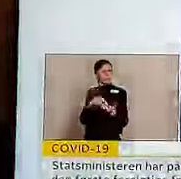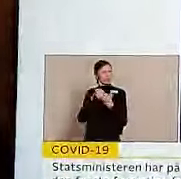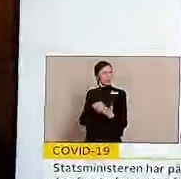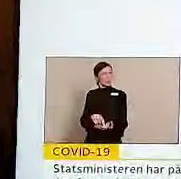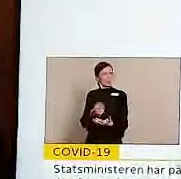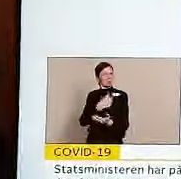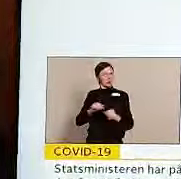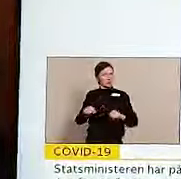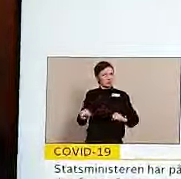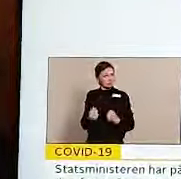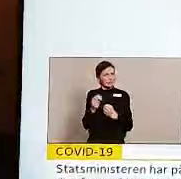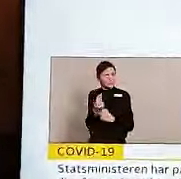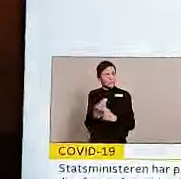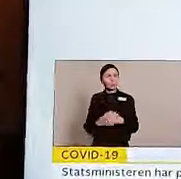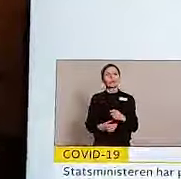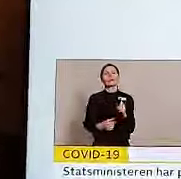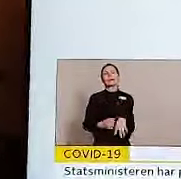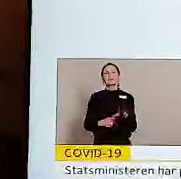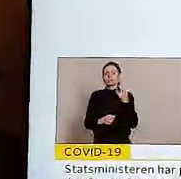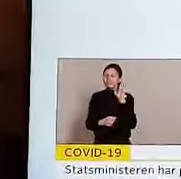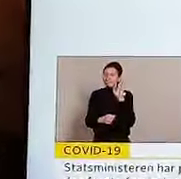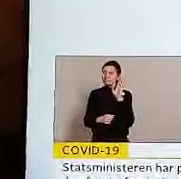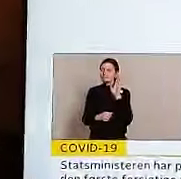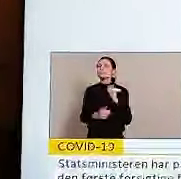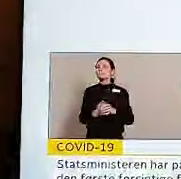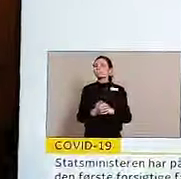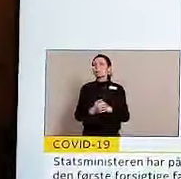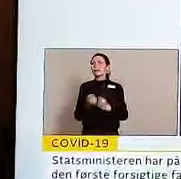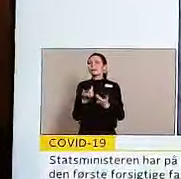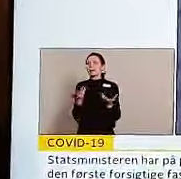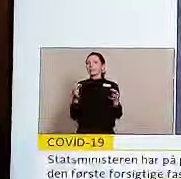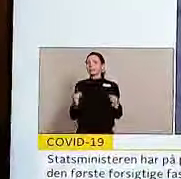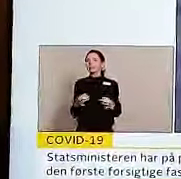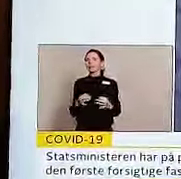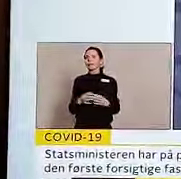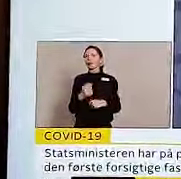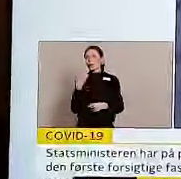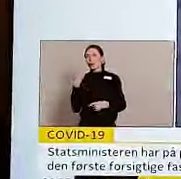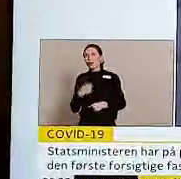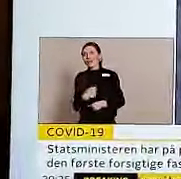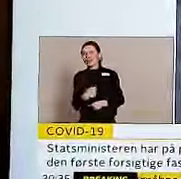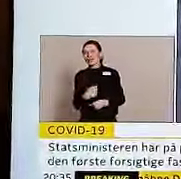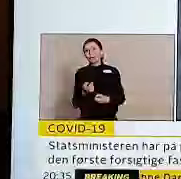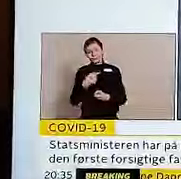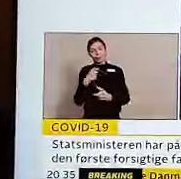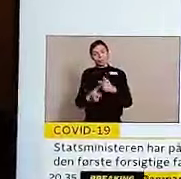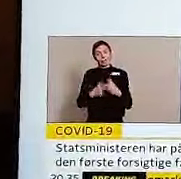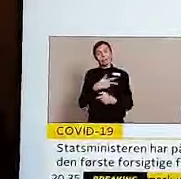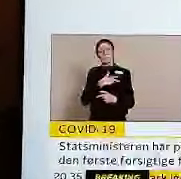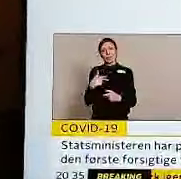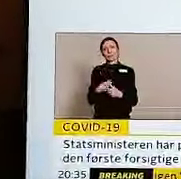الحذر والاحتياط واجب من فيروس الكورونا الوبائي الذي يعني يفتك في